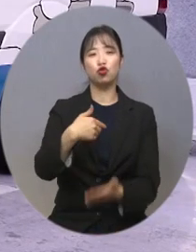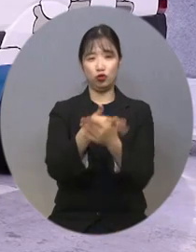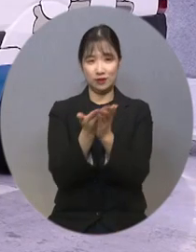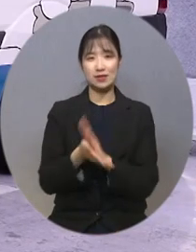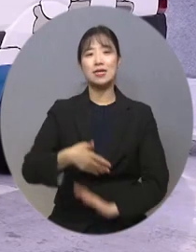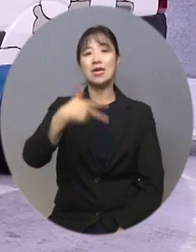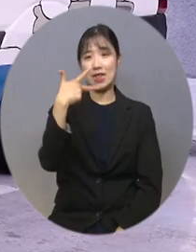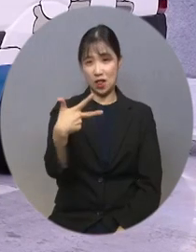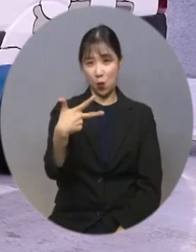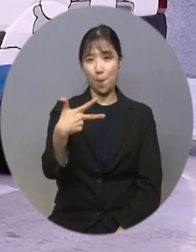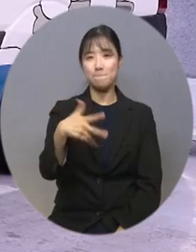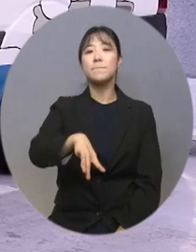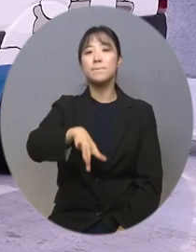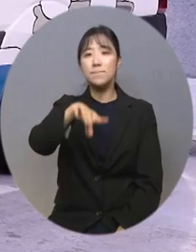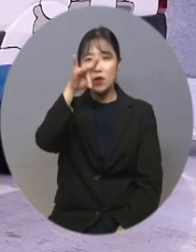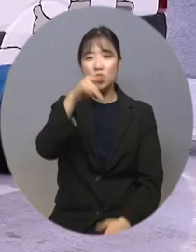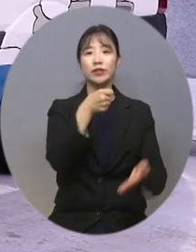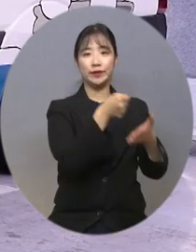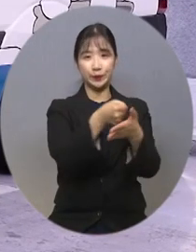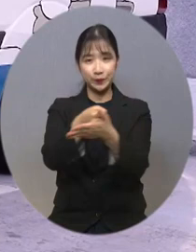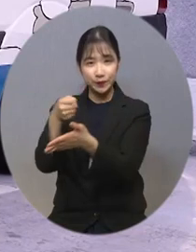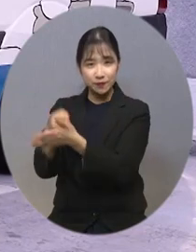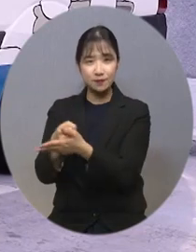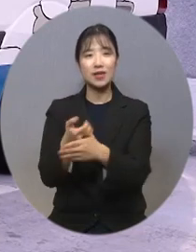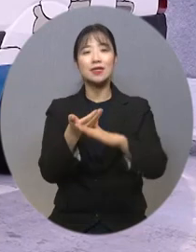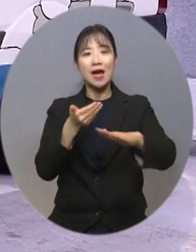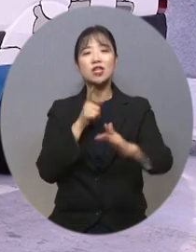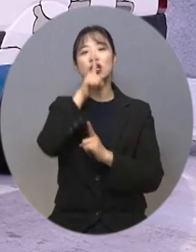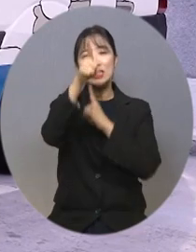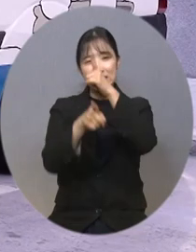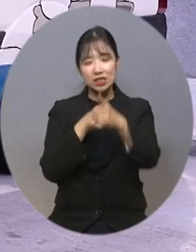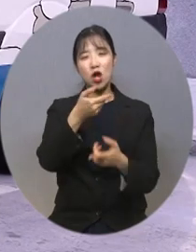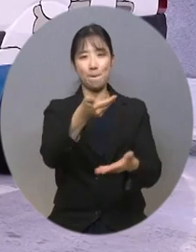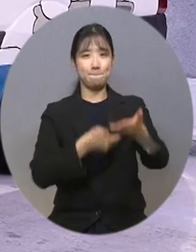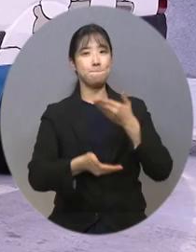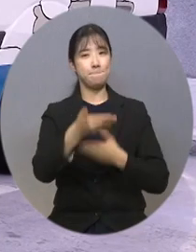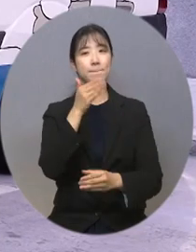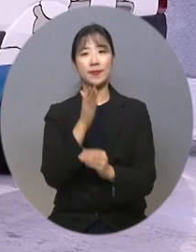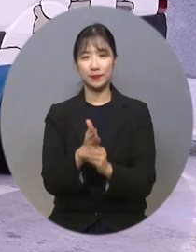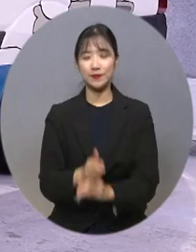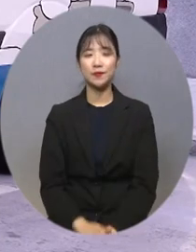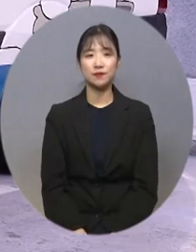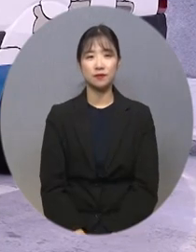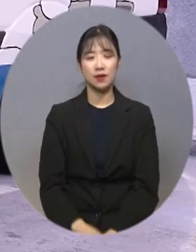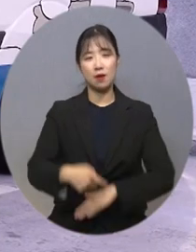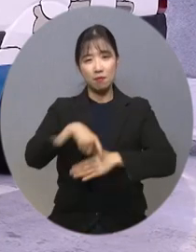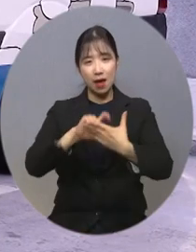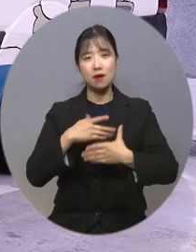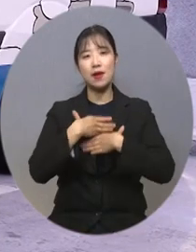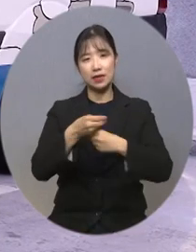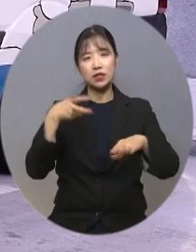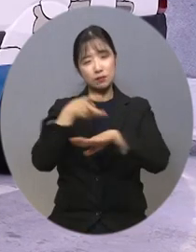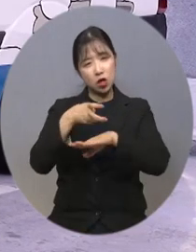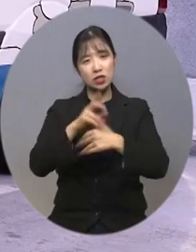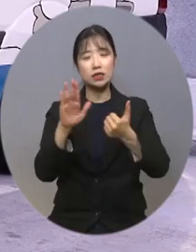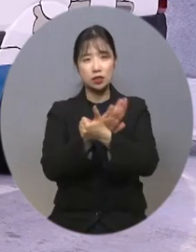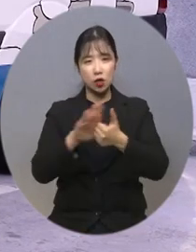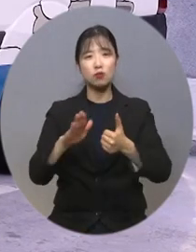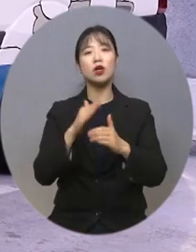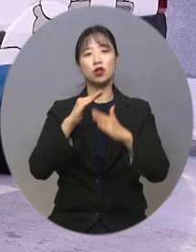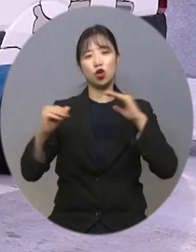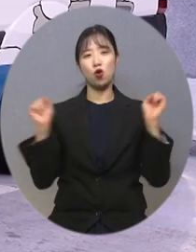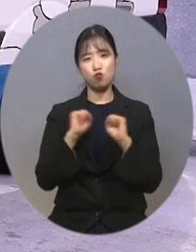7개 시군을 우선 대상 지역으로 선정하여 사전 신청자를 받아 운영합니다. 마음안심버스 서비스가